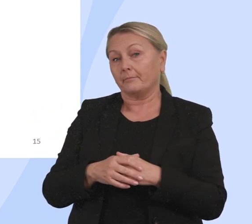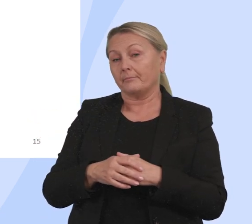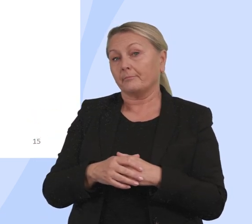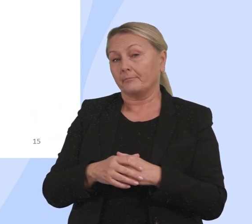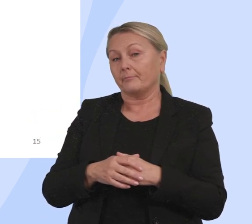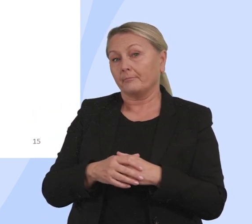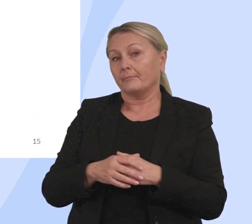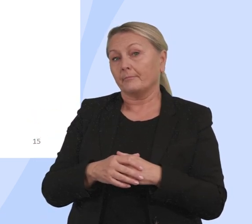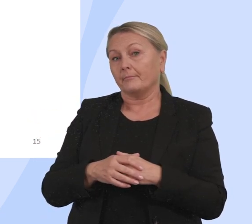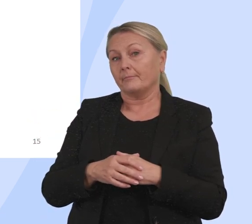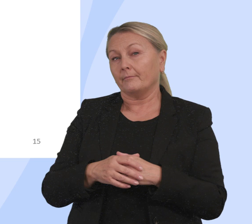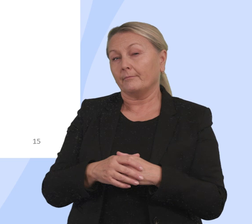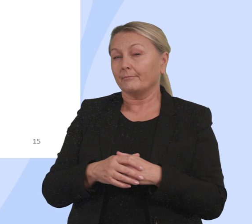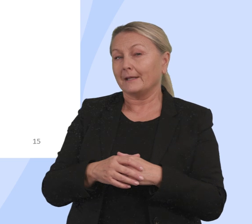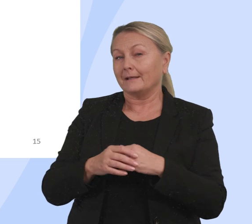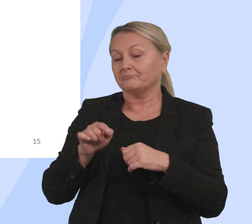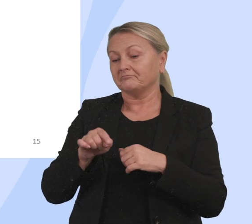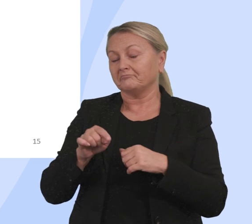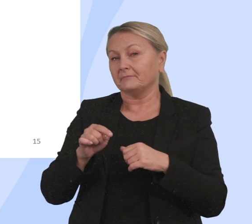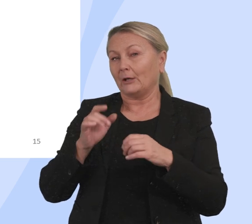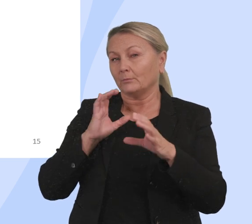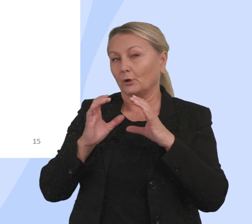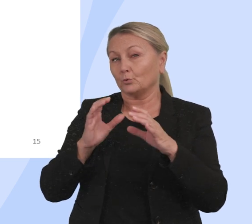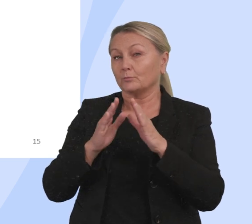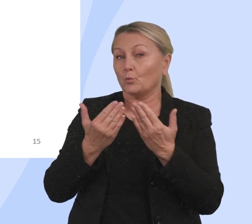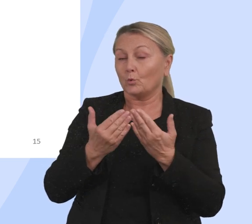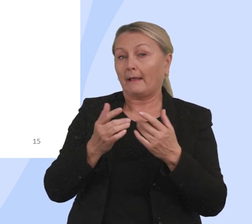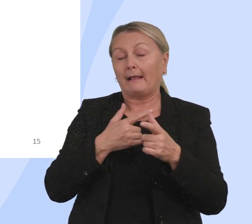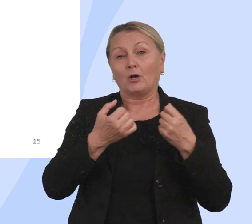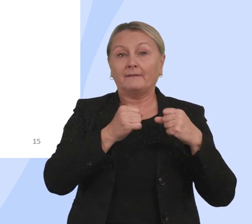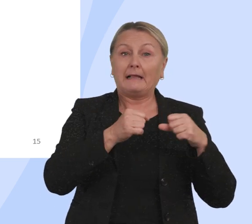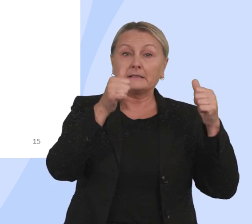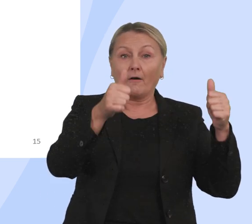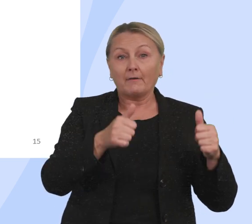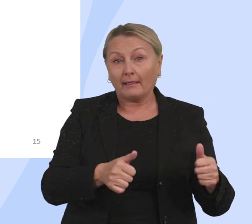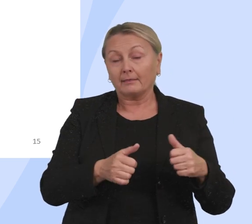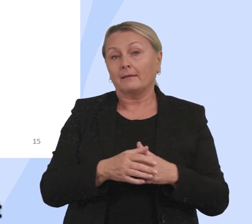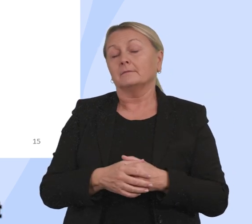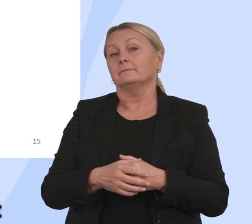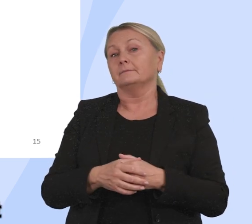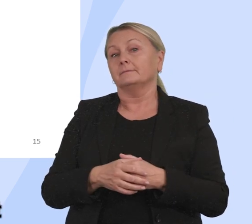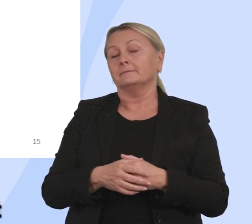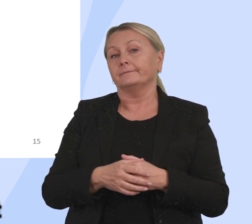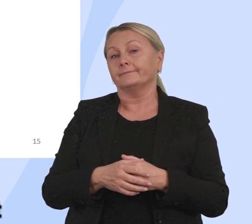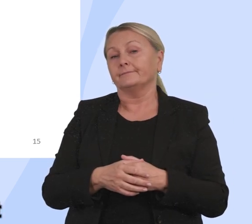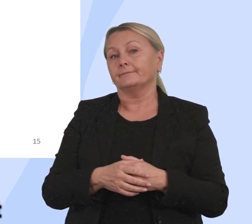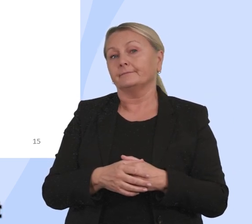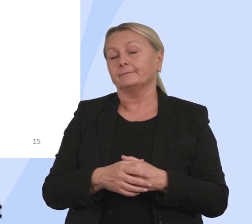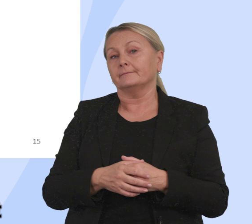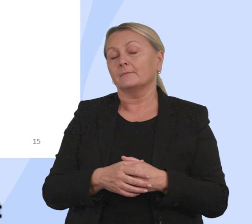i kommunikationsbogen, på aktivitetstavlen, og det så, når jeg så